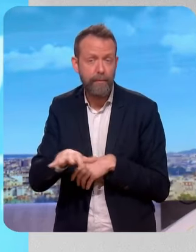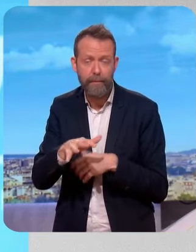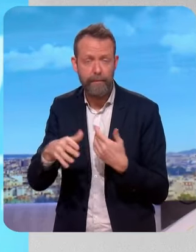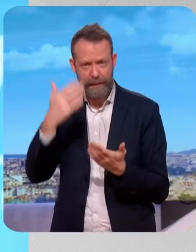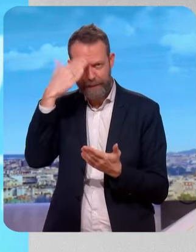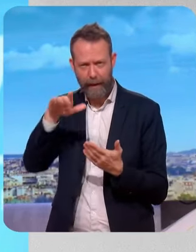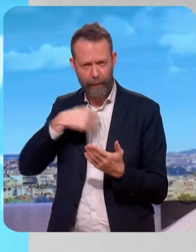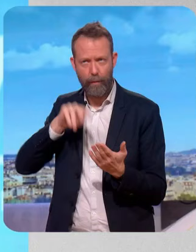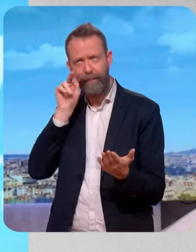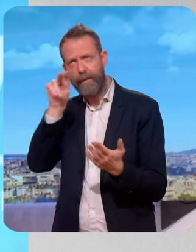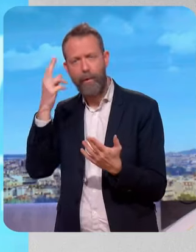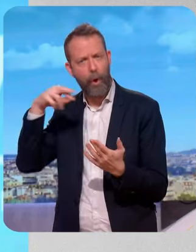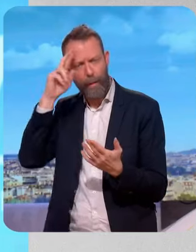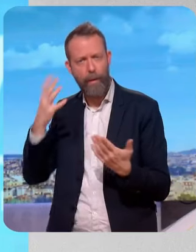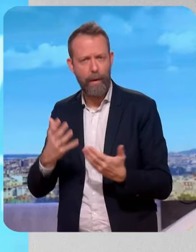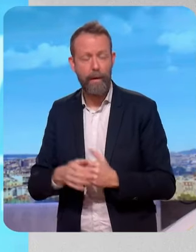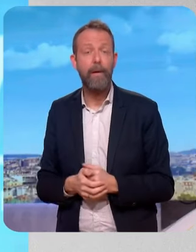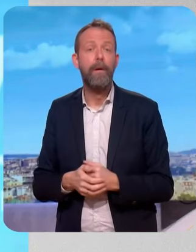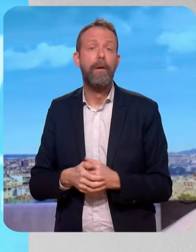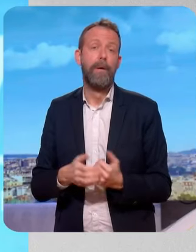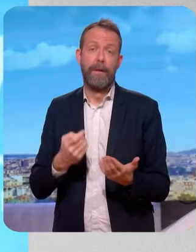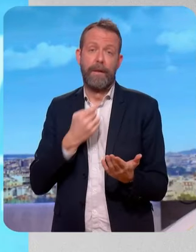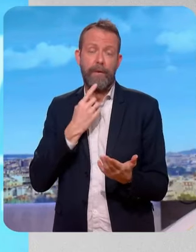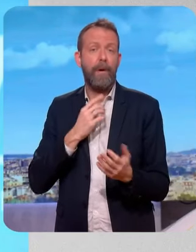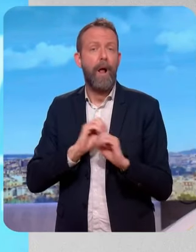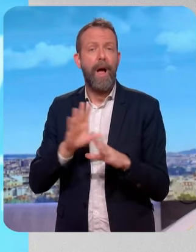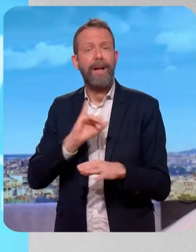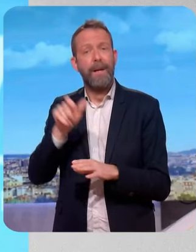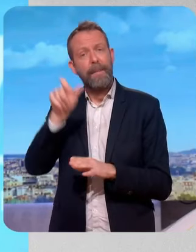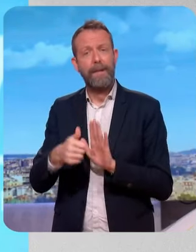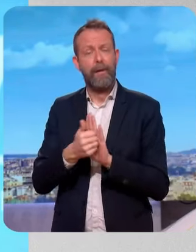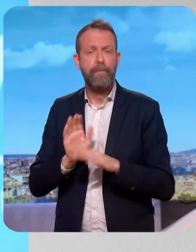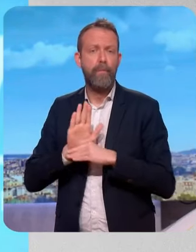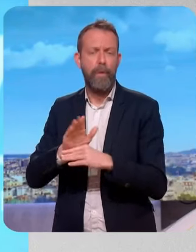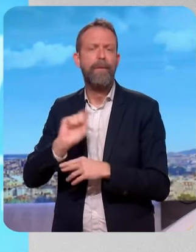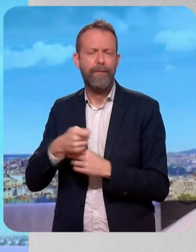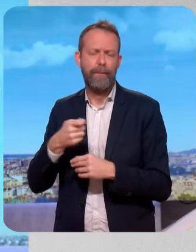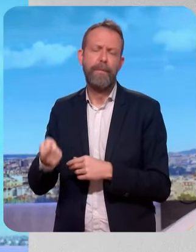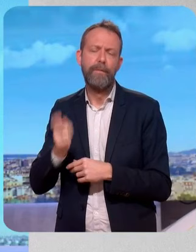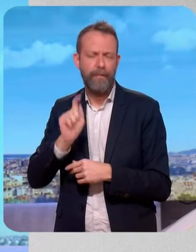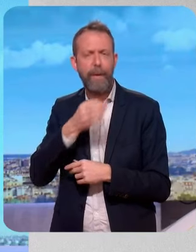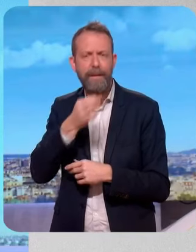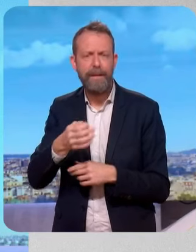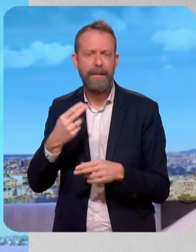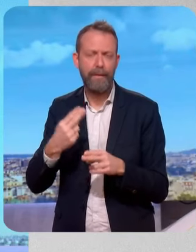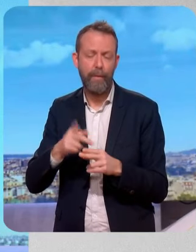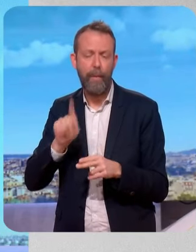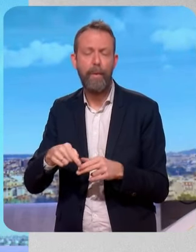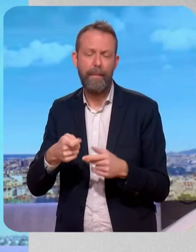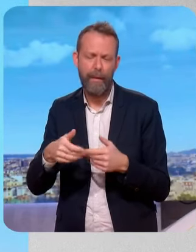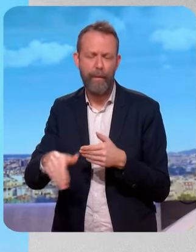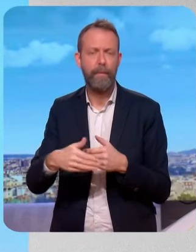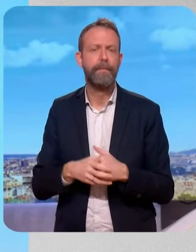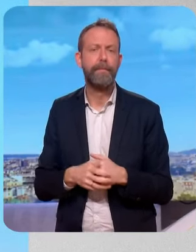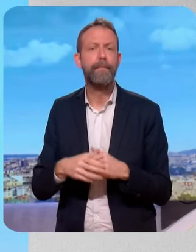les Français savent quelle est notre vision de l'Europe. Oui. Et donc, la question de l'incarnation, elle devra venir. Mais c'est vrai que vous avez raison, il ne faut pas que ça tarde maintenant. Mais ils